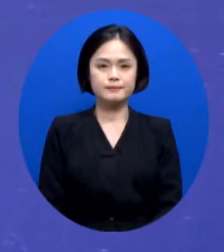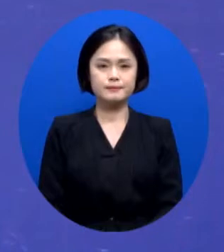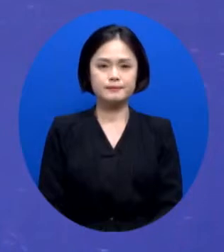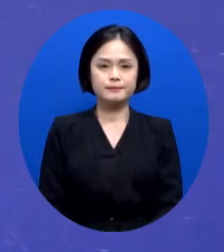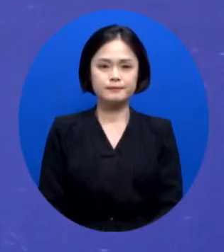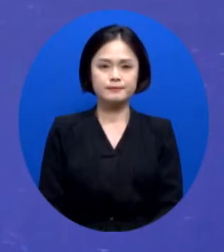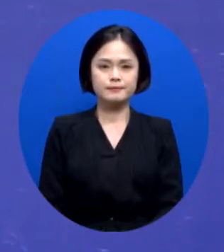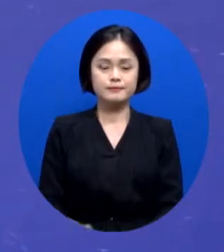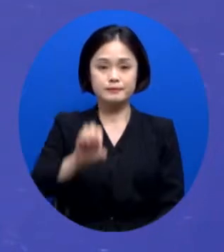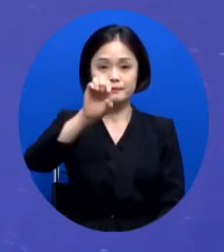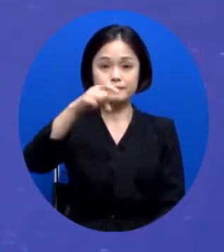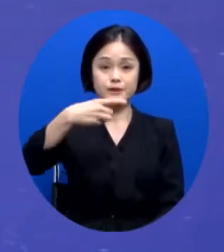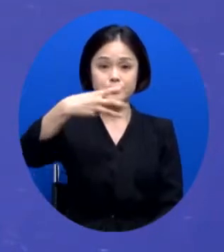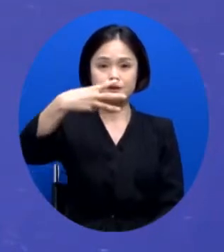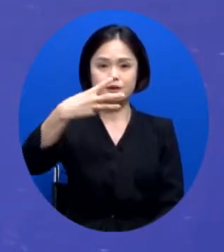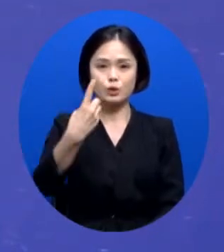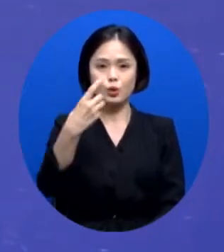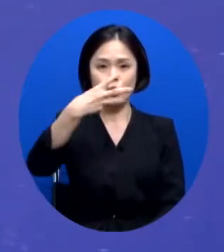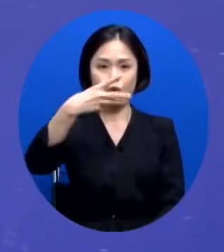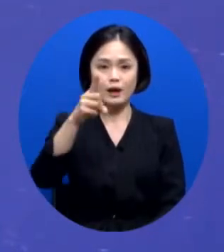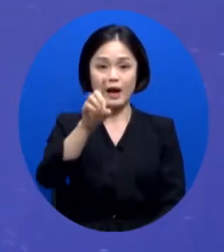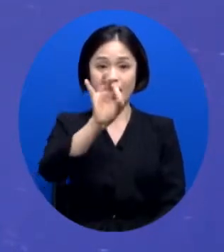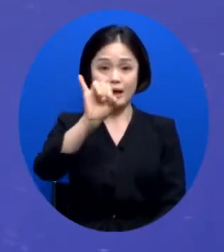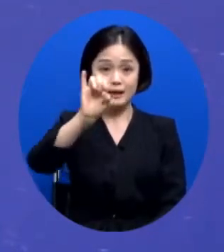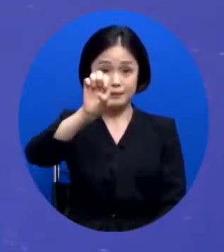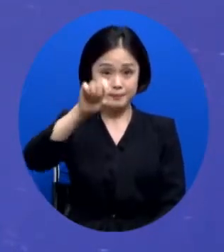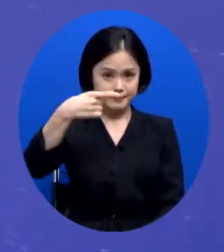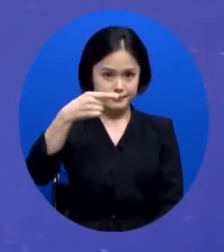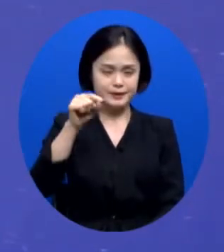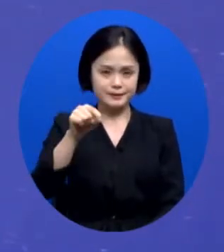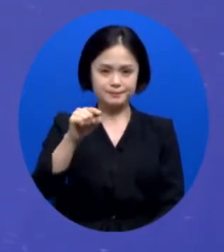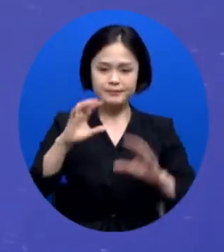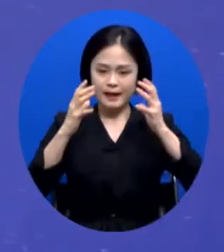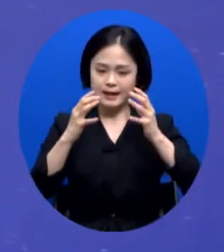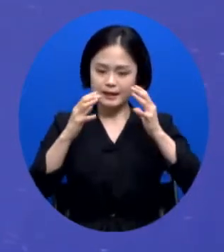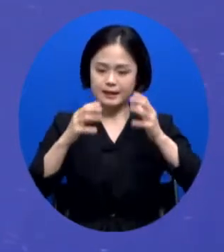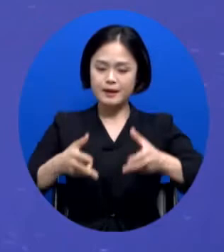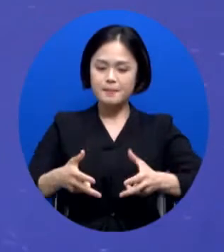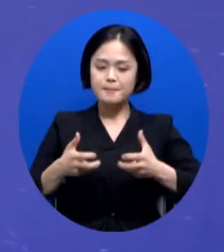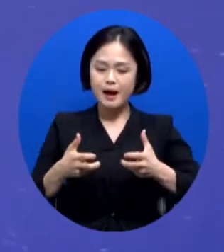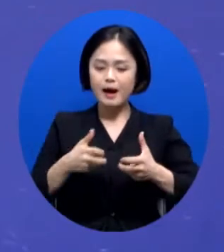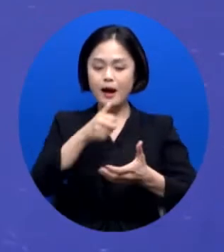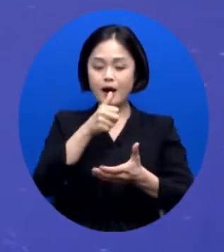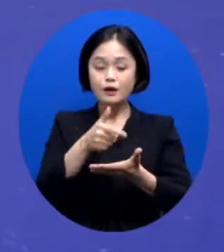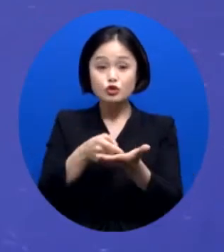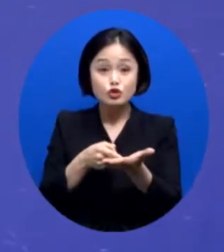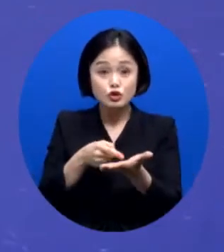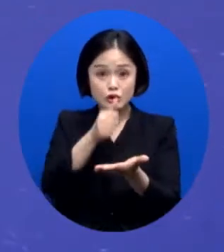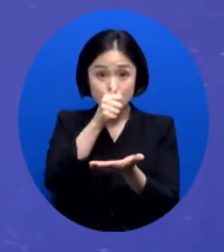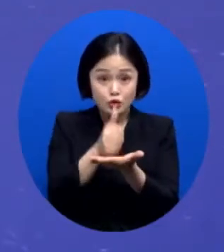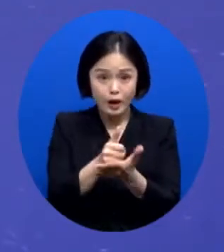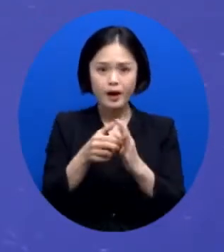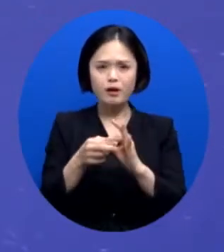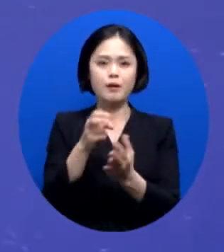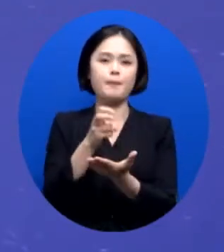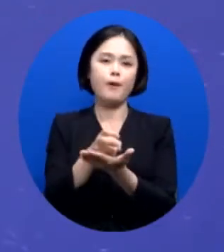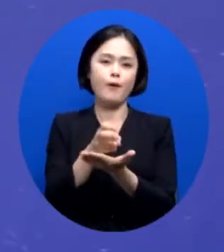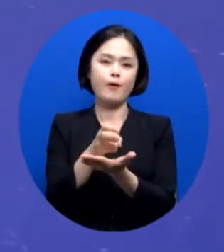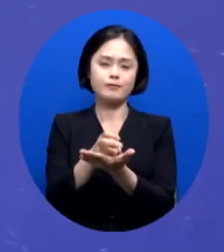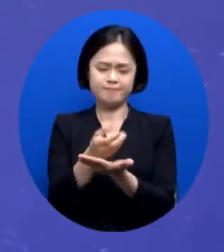행동하는 프로라이프 가 낙태 법 개정을 촉구하는 성명을 발표하고 생명 트럭을 운행하고 있다고